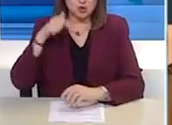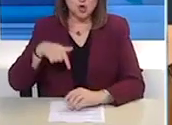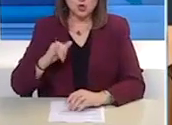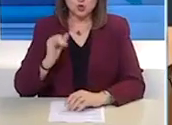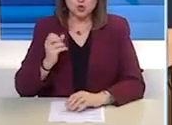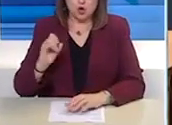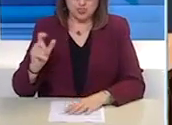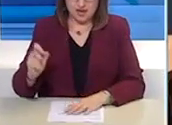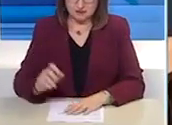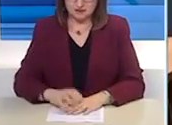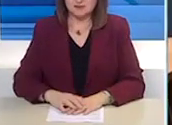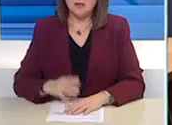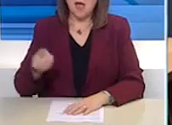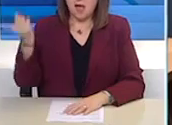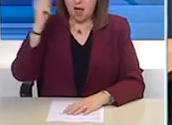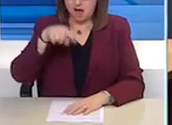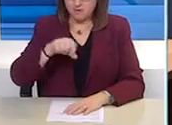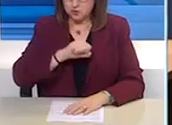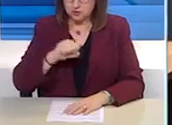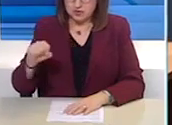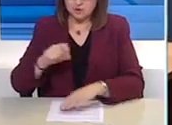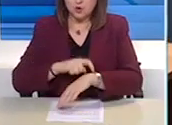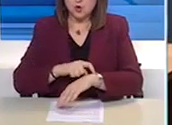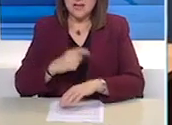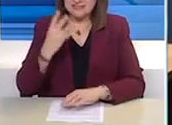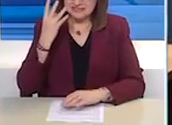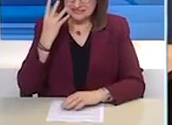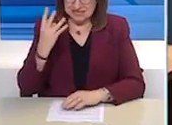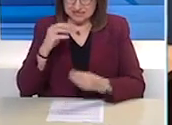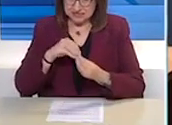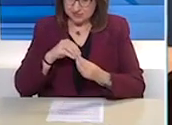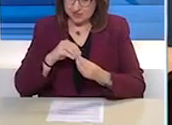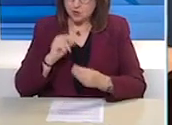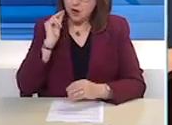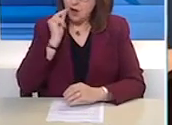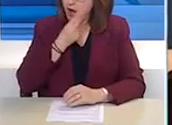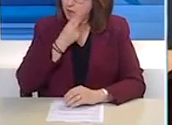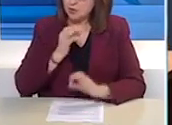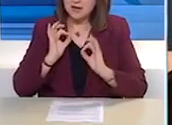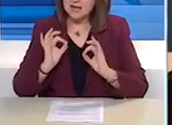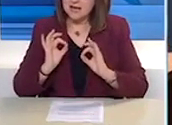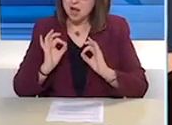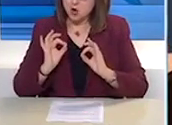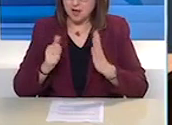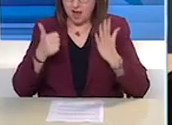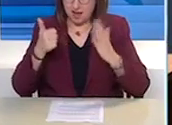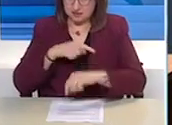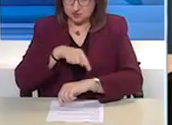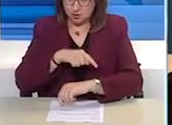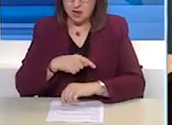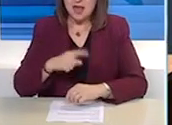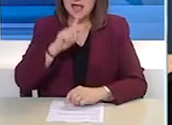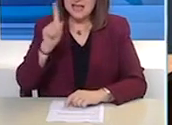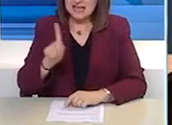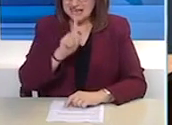αύριο Σάββατο 4 Απριλίου η ενημέρωση θα πραγματοποιηθεί κανονικά στις 6 το απόγευμα. Την Κυριακή 5 Απριλίου δεν θα πραγματοποιηθεί